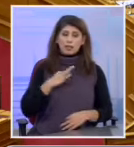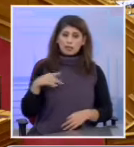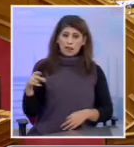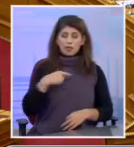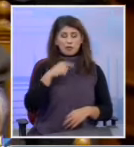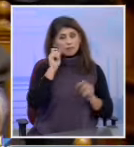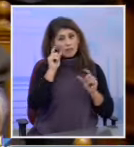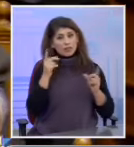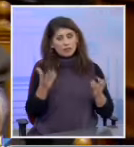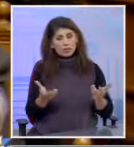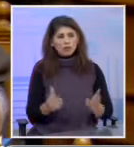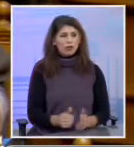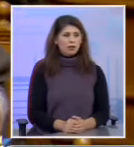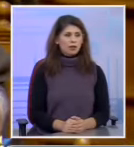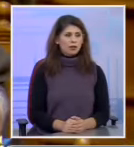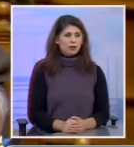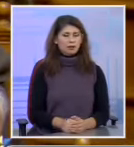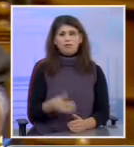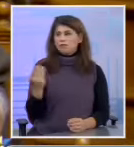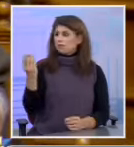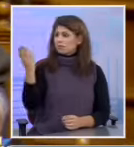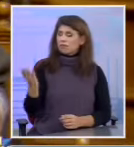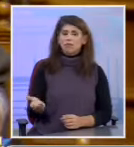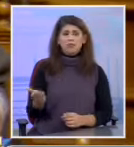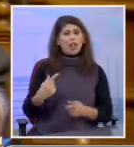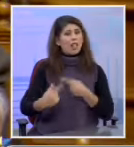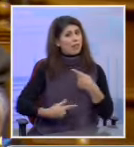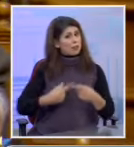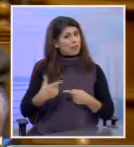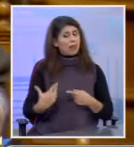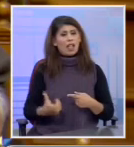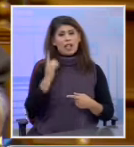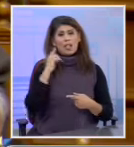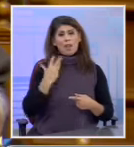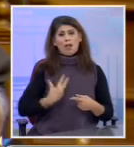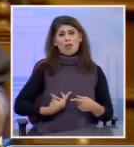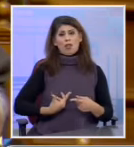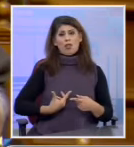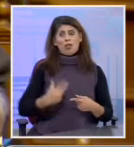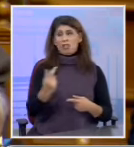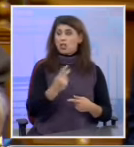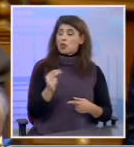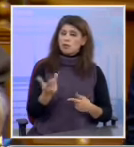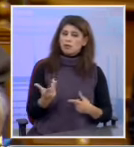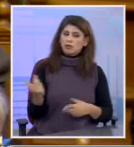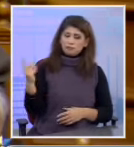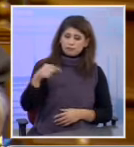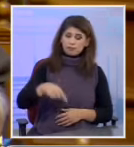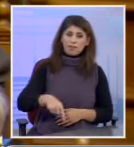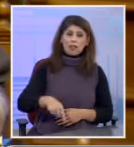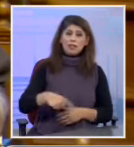εντύπωση μια τόσο έμπειρη κοινοβουλευτικός όπως η κυρία Μπακογιάννη έρχεται σε